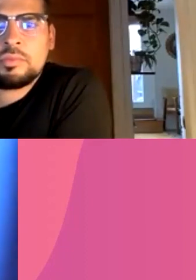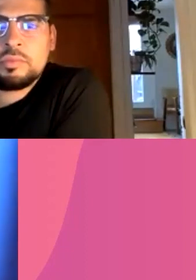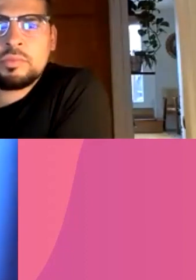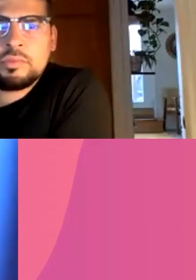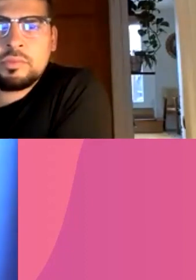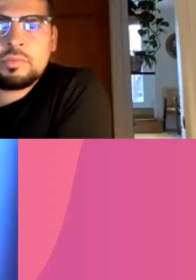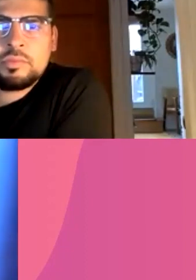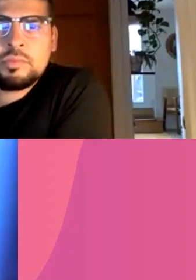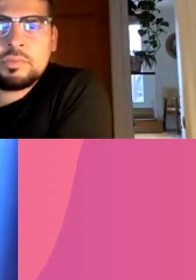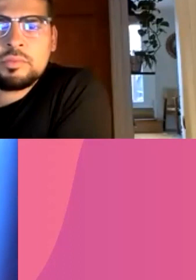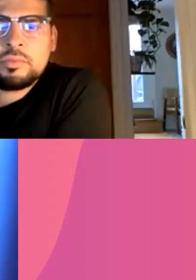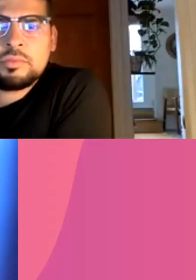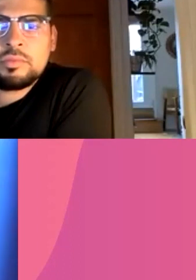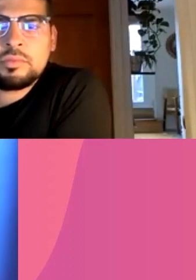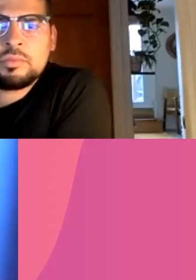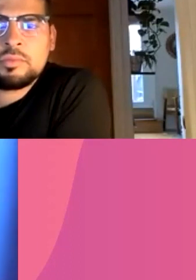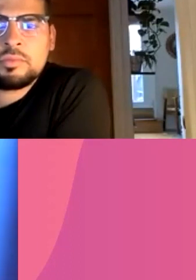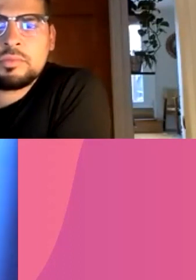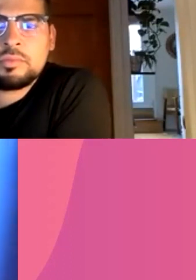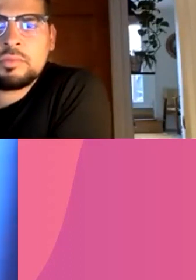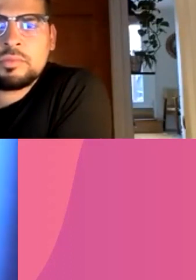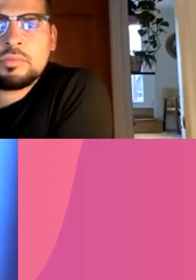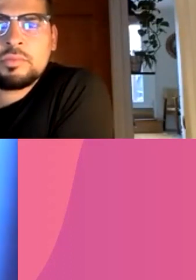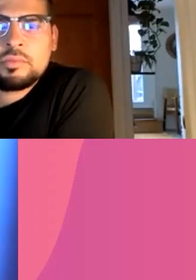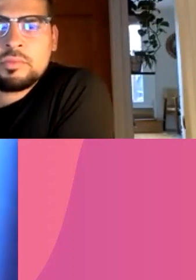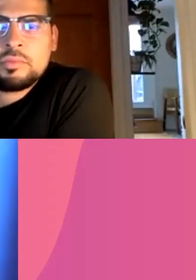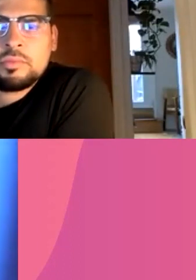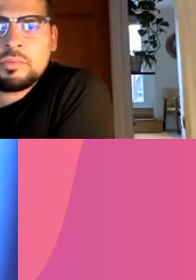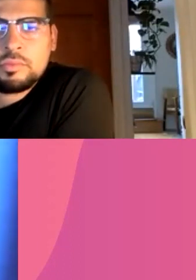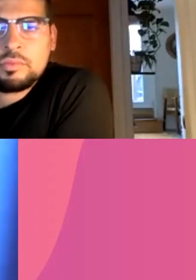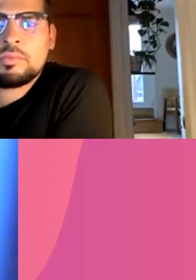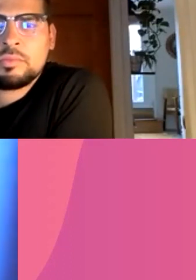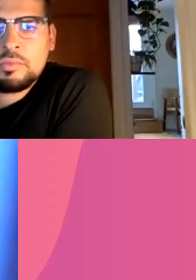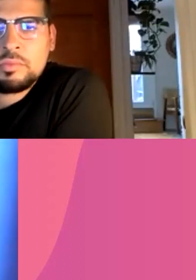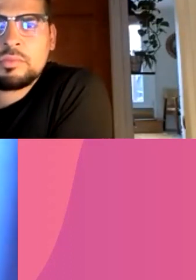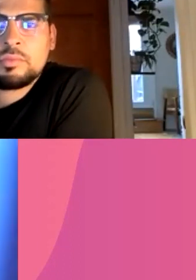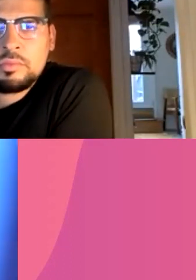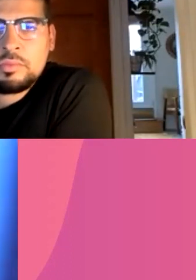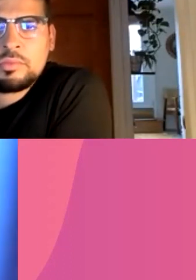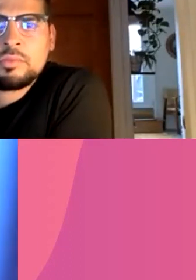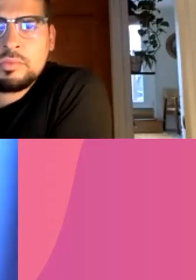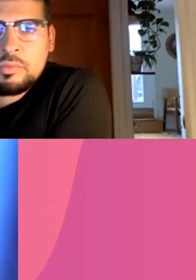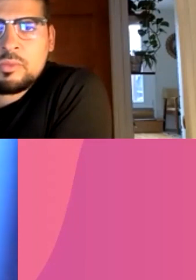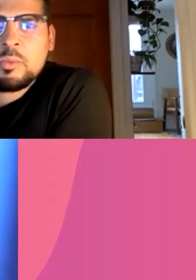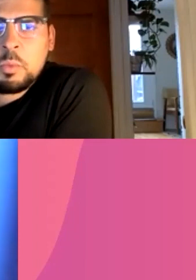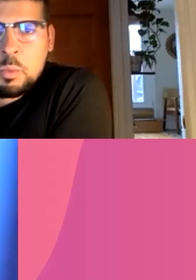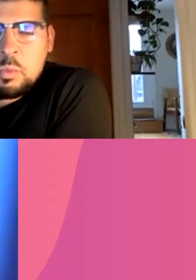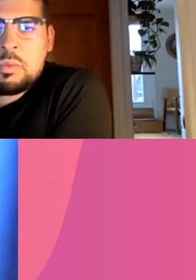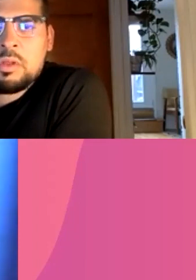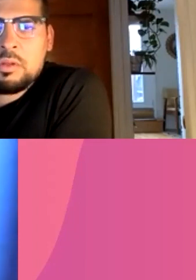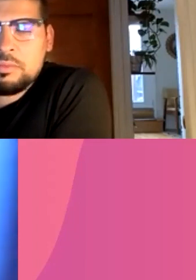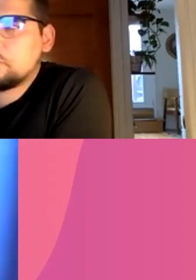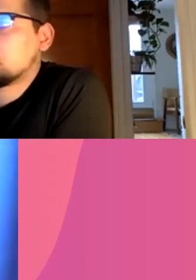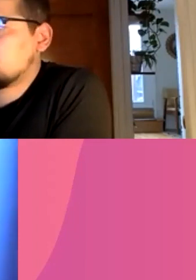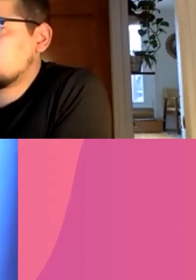aux participants afin qu'elles puissent nous laisser savoir si elles souhaitaient changer quoi que ce soit